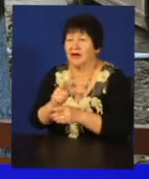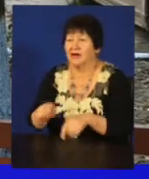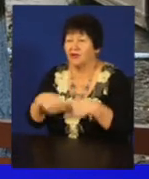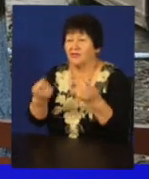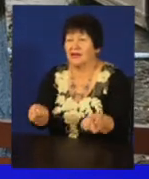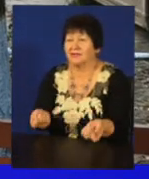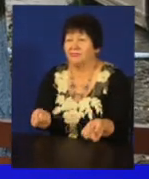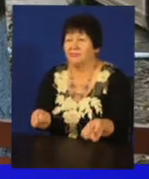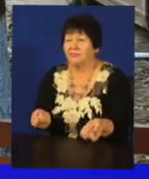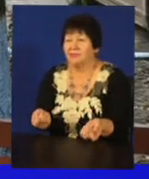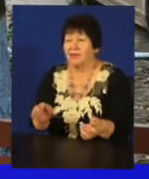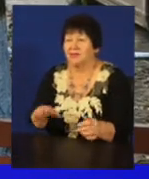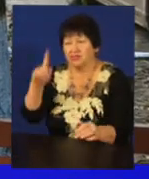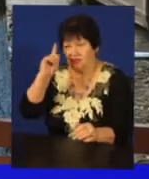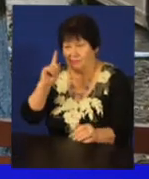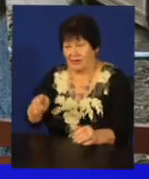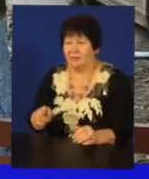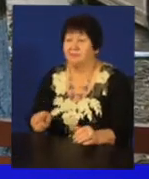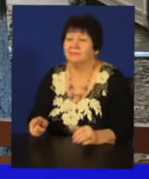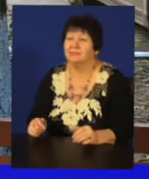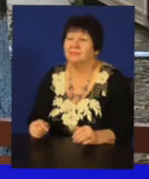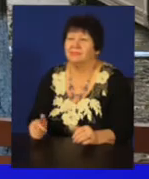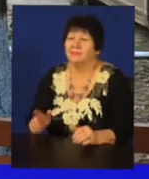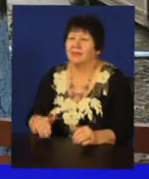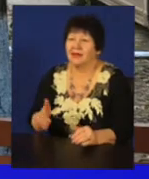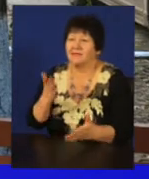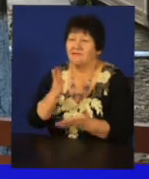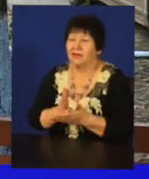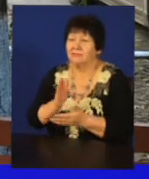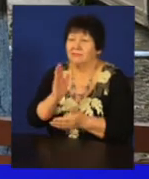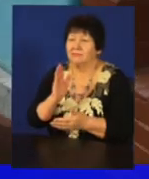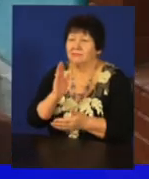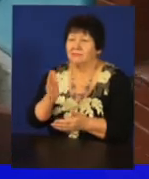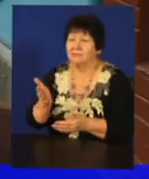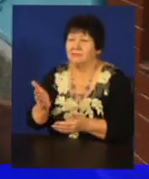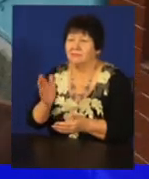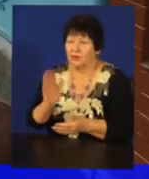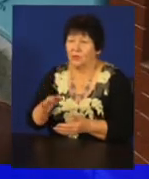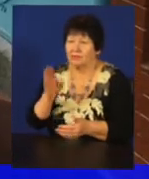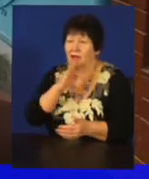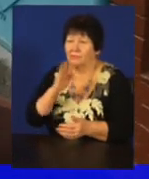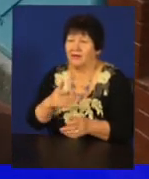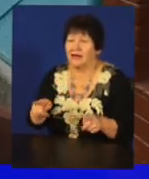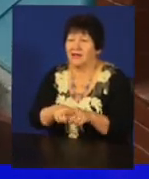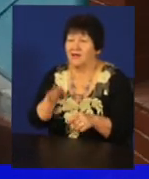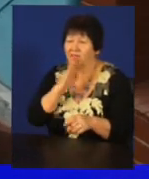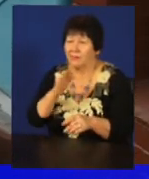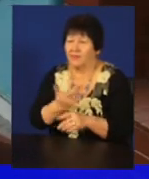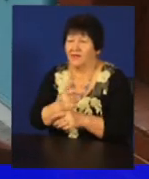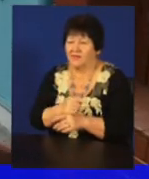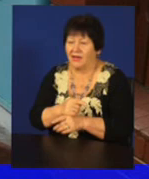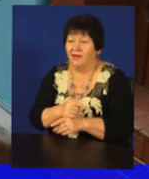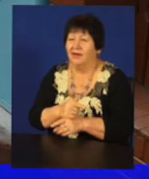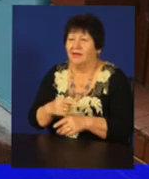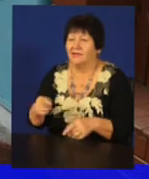fost acordat și sperăm că să avem în curând apă. Dacă este apă de calitate, asta e izvorul